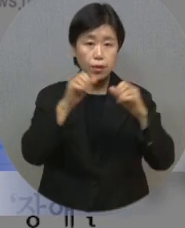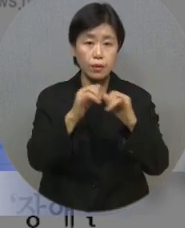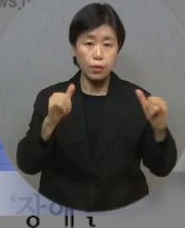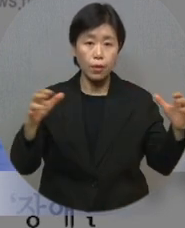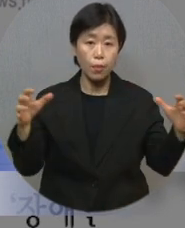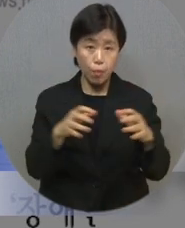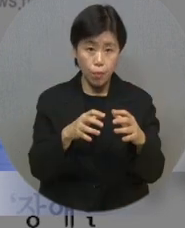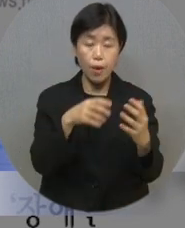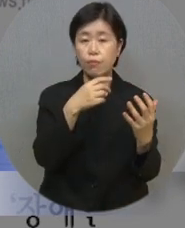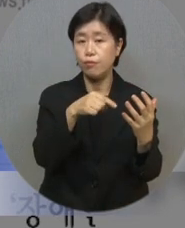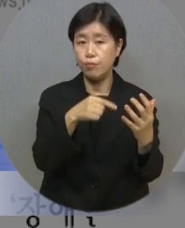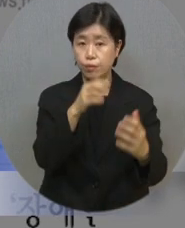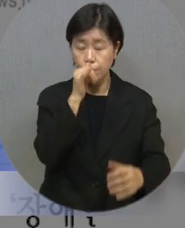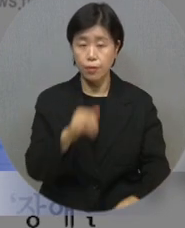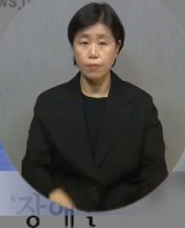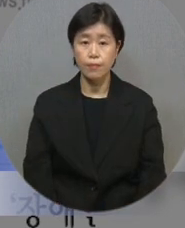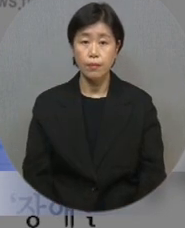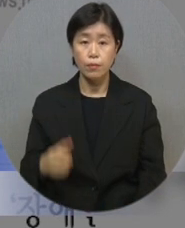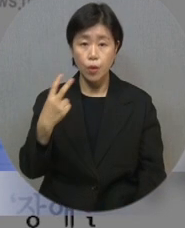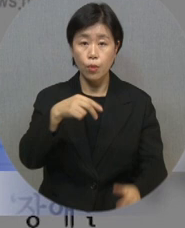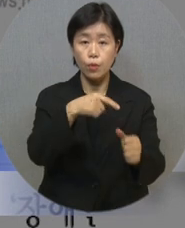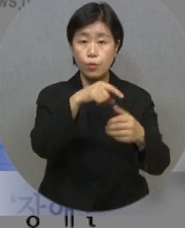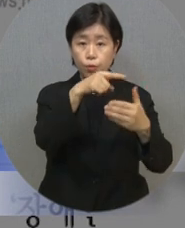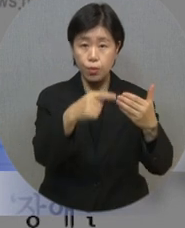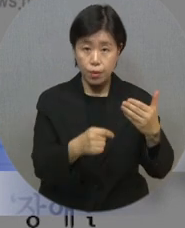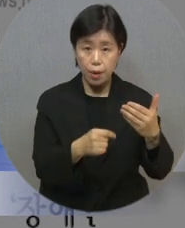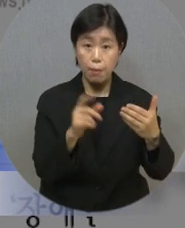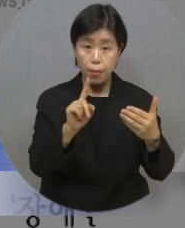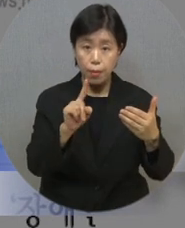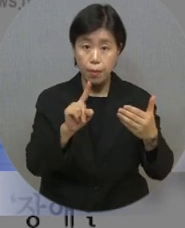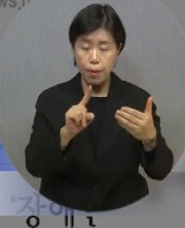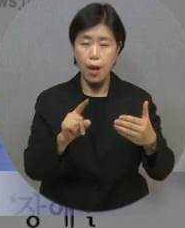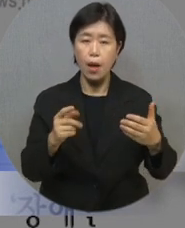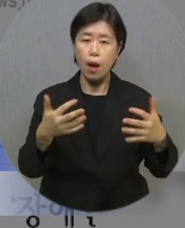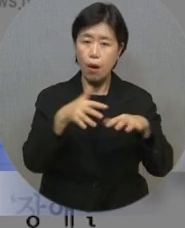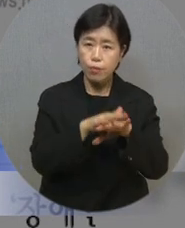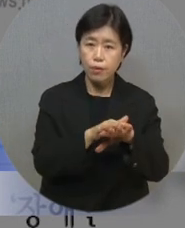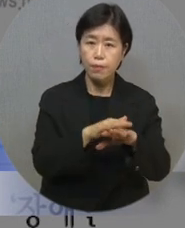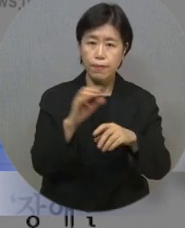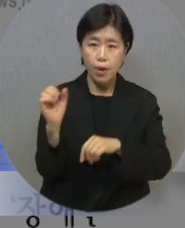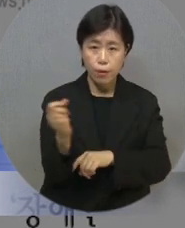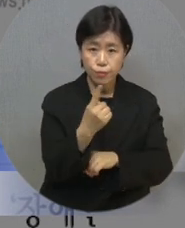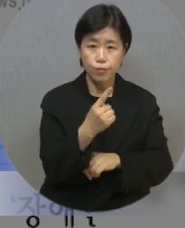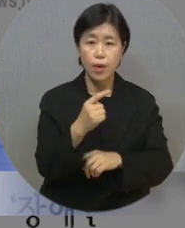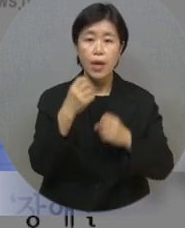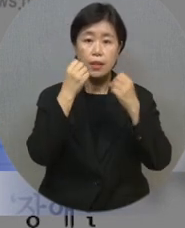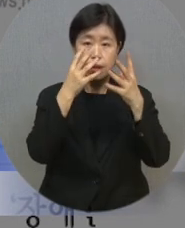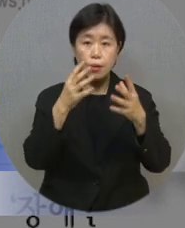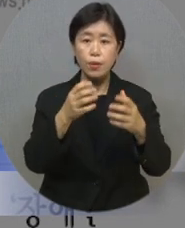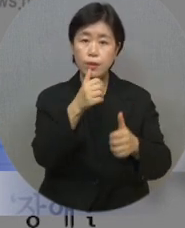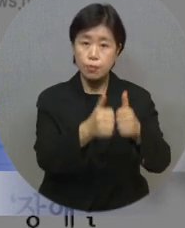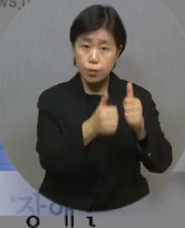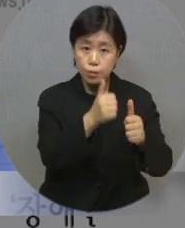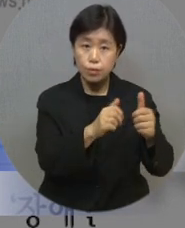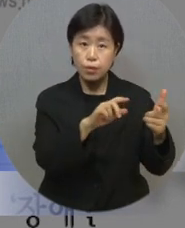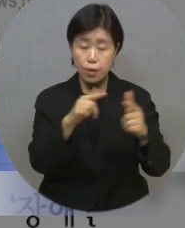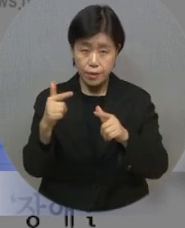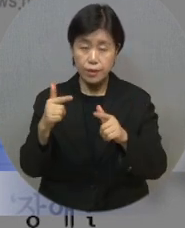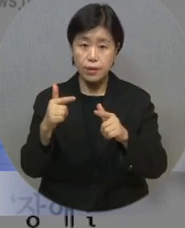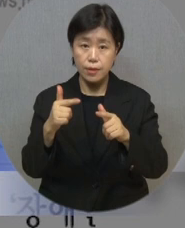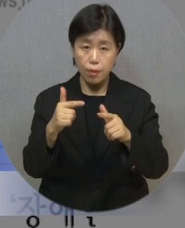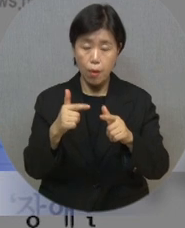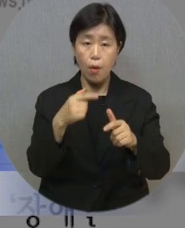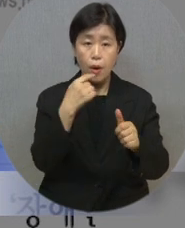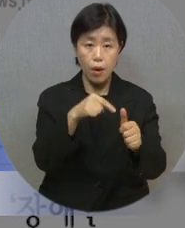강의를 했다고 합니다 아울러 교육 프로그램으로는 어울림 야구 뉴스포츠 등의 종목으로 연수 후 즉시